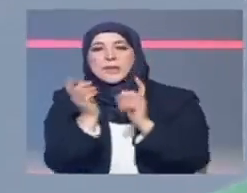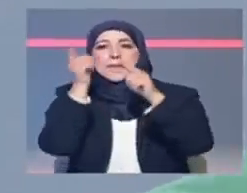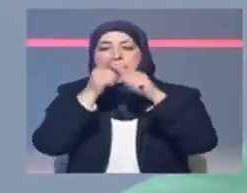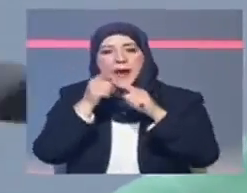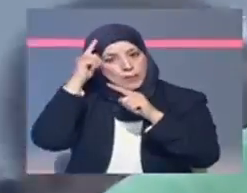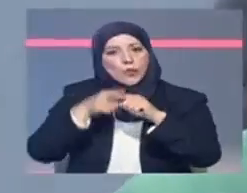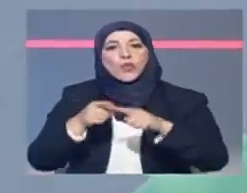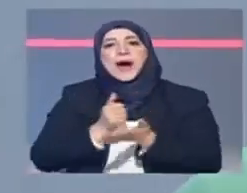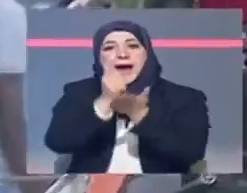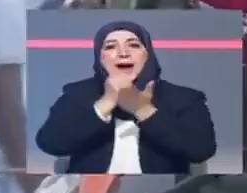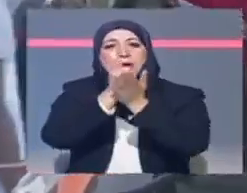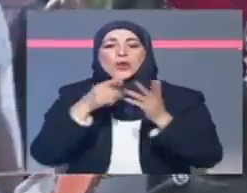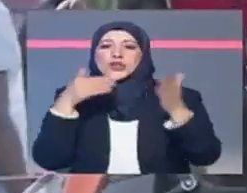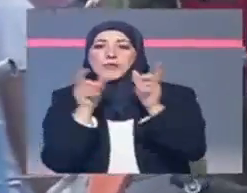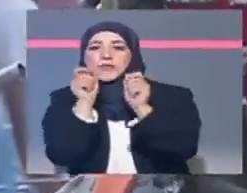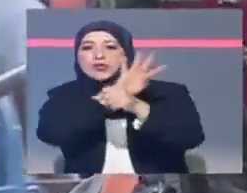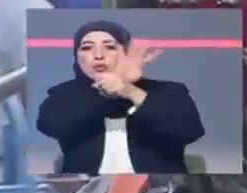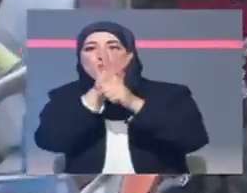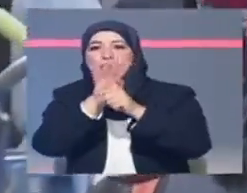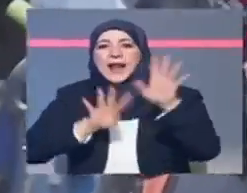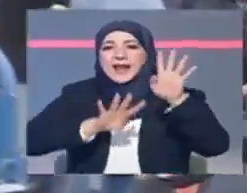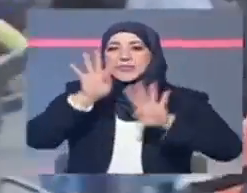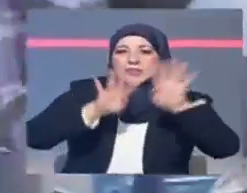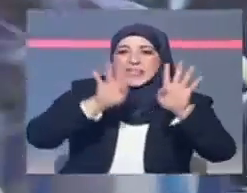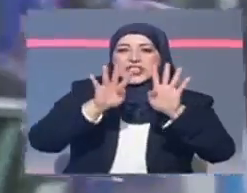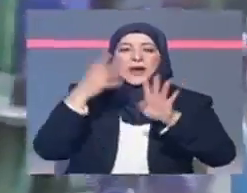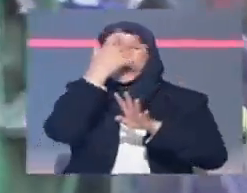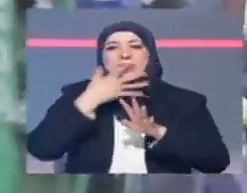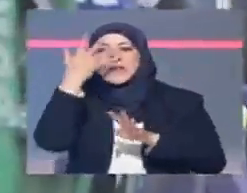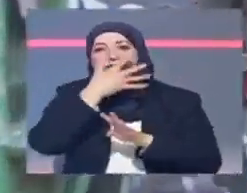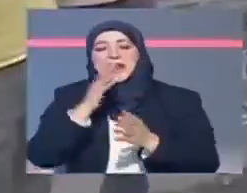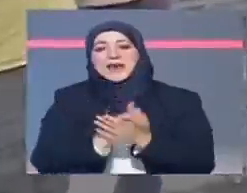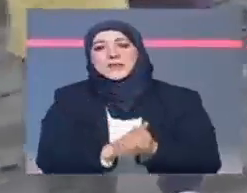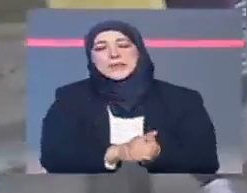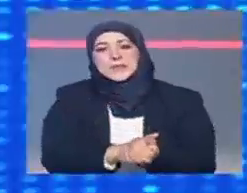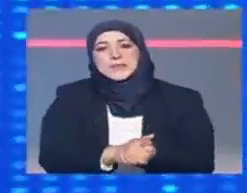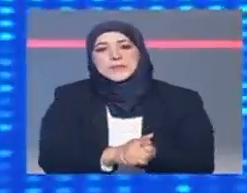تأثيرات تفشي فيروس كورونا على حياة السكان واقتصاديات القارة الإفريقية.